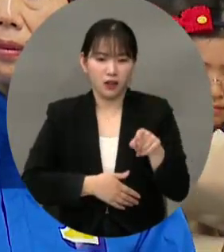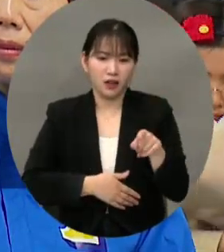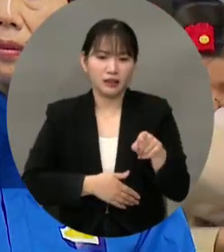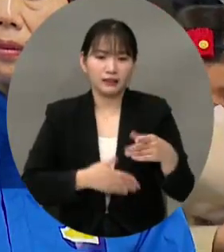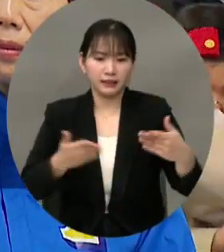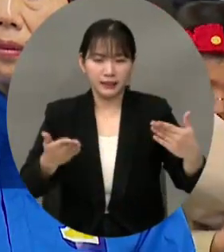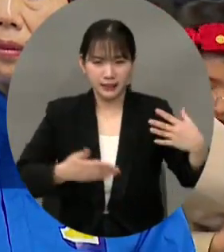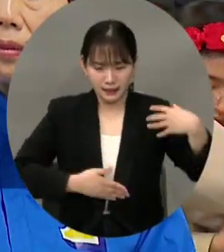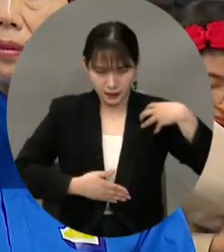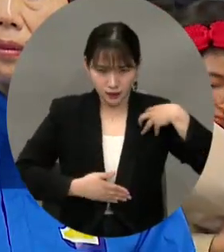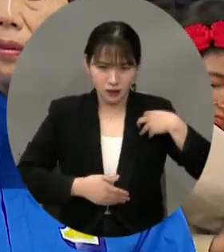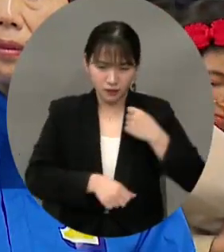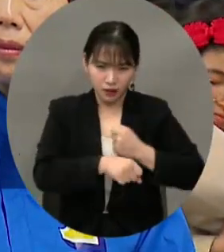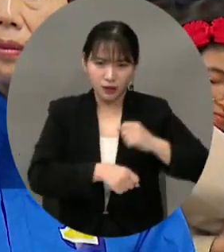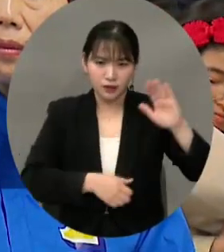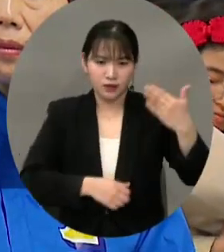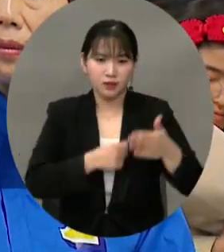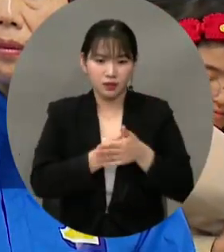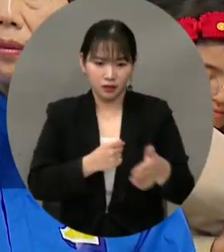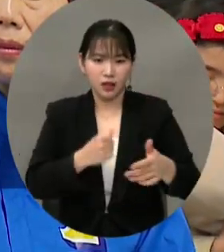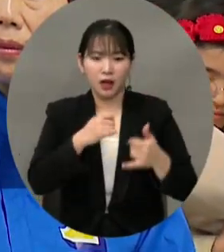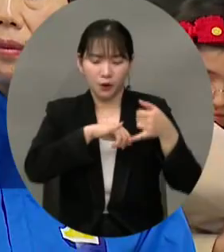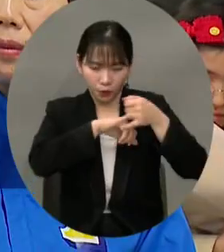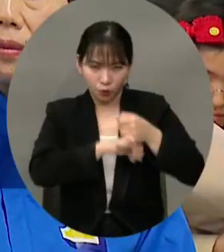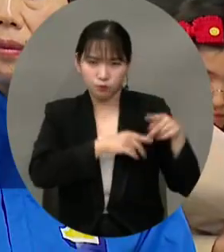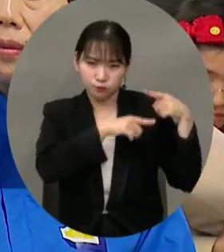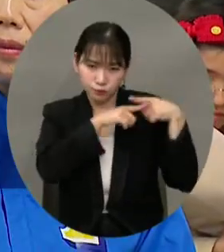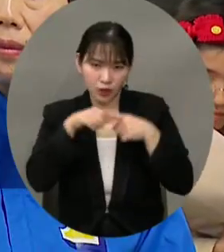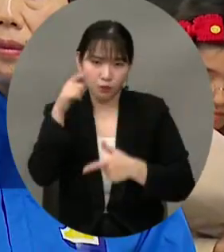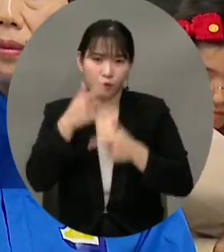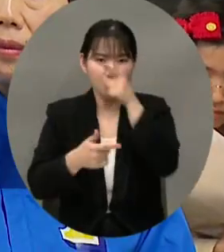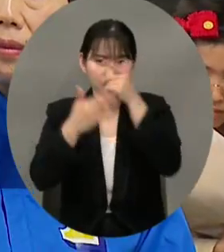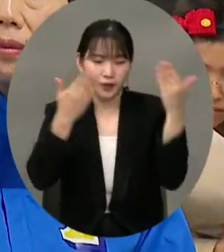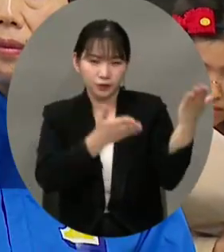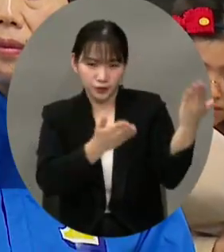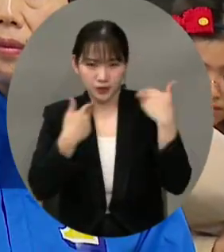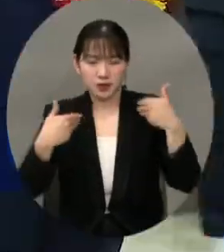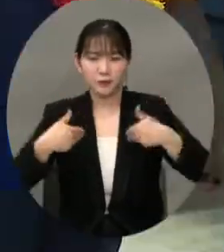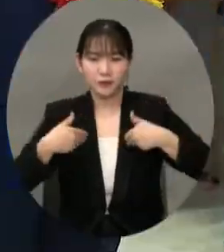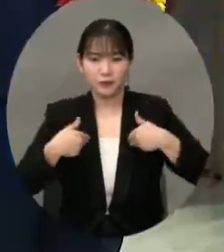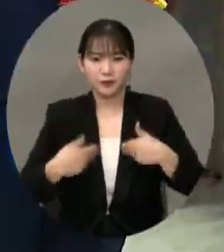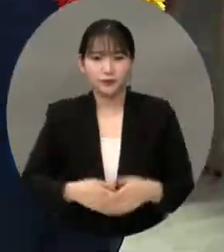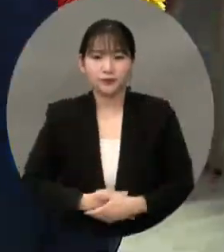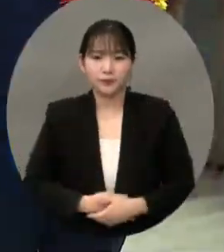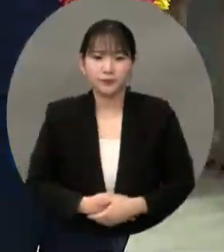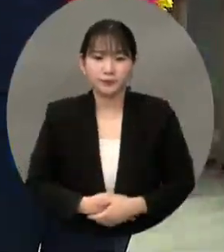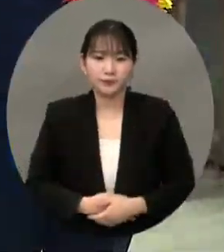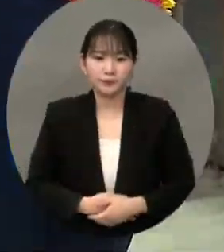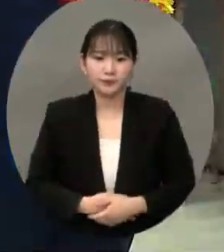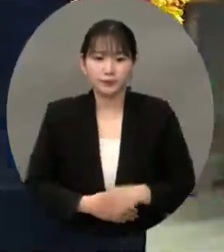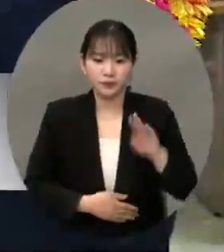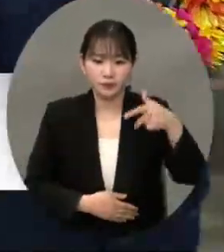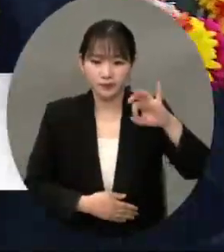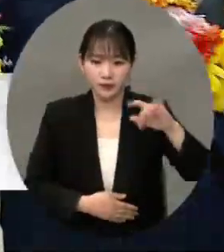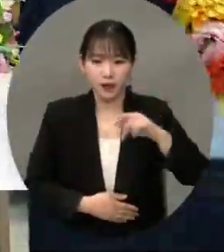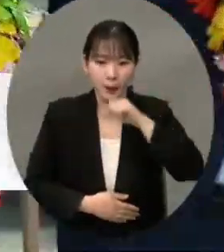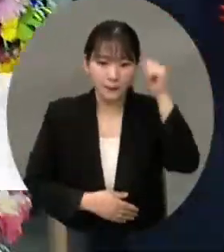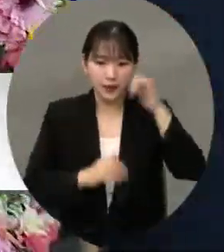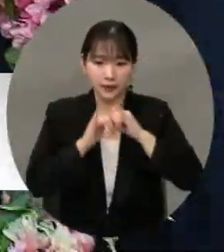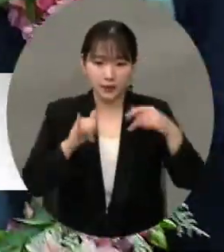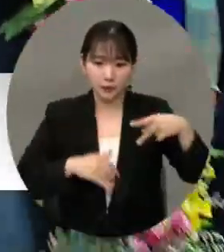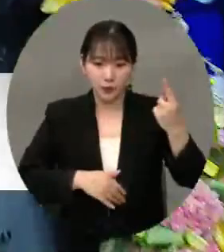그 책임 있는 그런 행동이기 때문에 반드시 목포대로 유치해야 된다고 생각합니다. 박지원 당선인